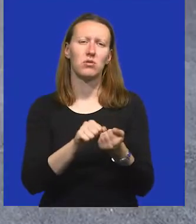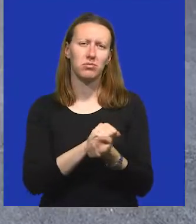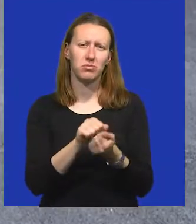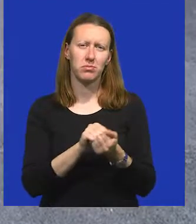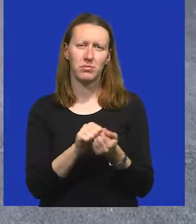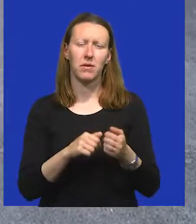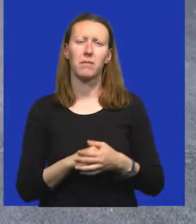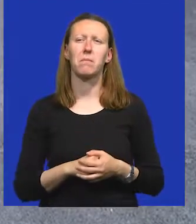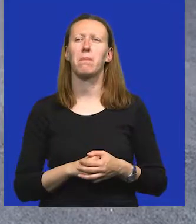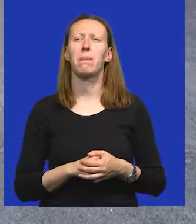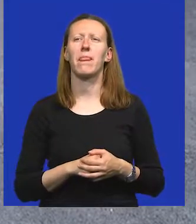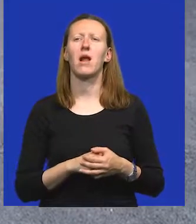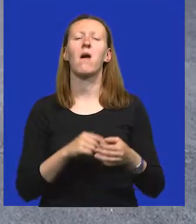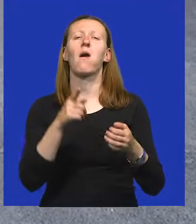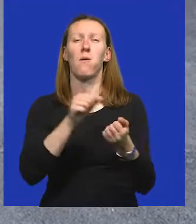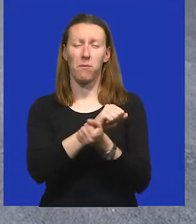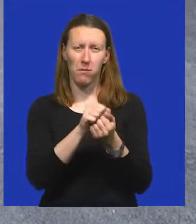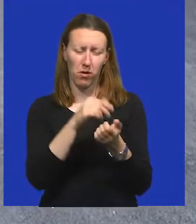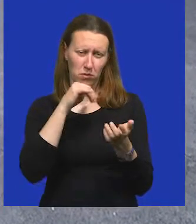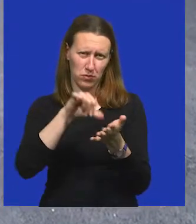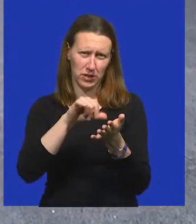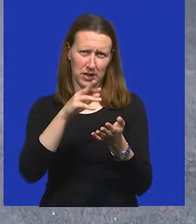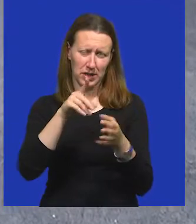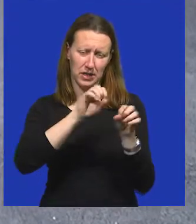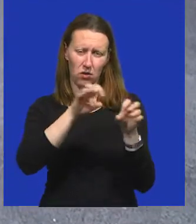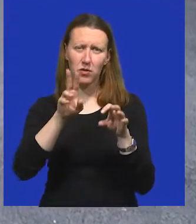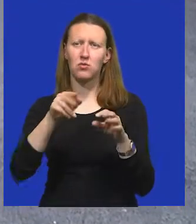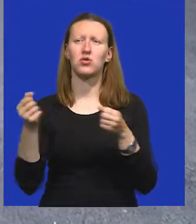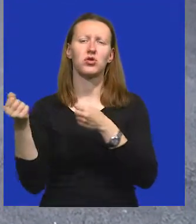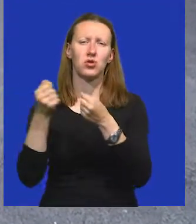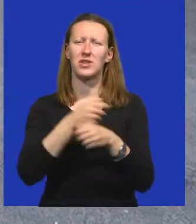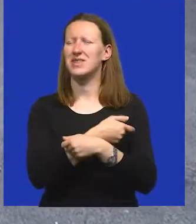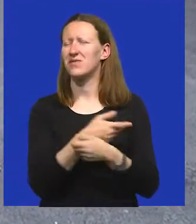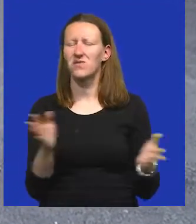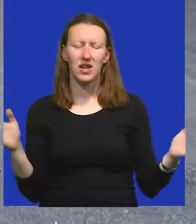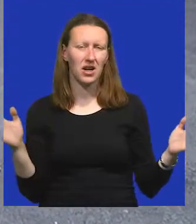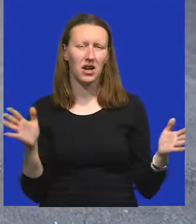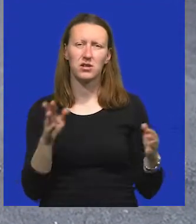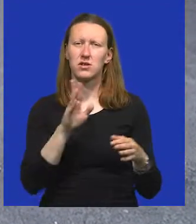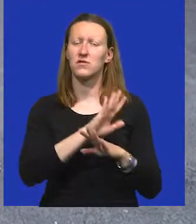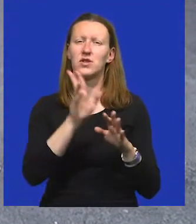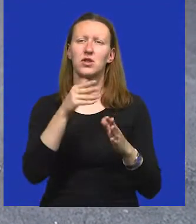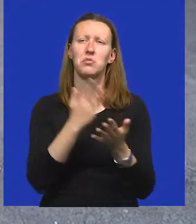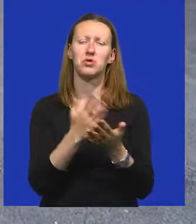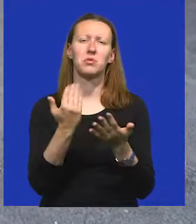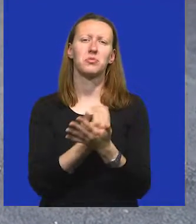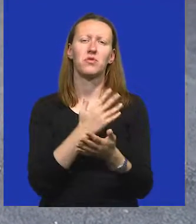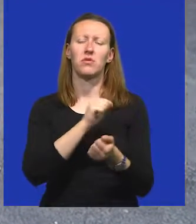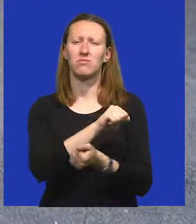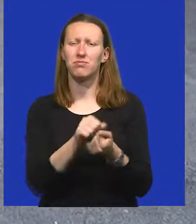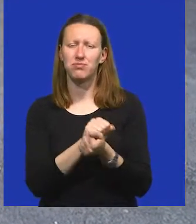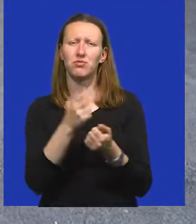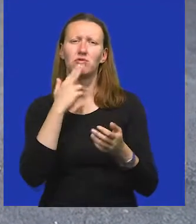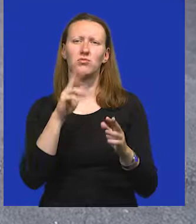riciclare? Il principio è che nel centro di raccolta differenziata si può portare tutto quello che può essere riutilizzato,